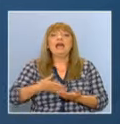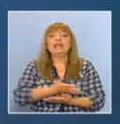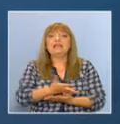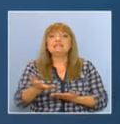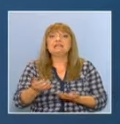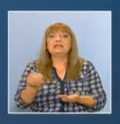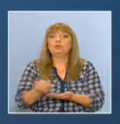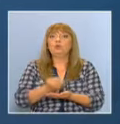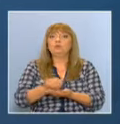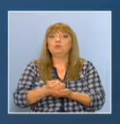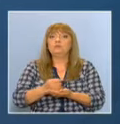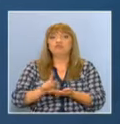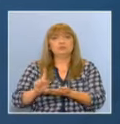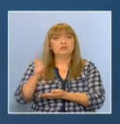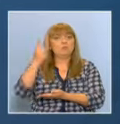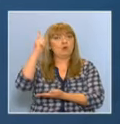успешно реализират